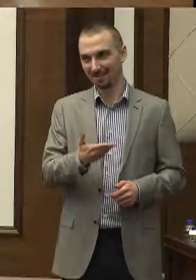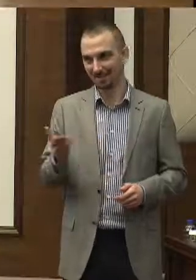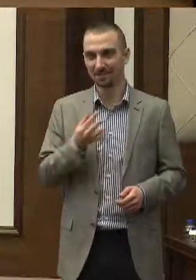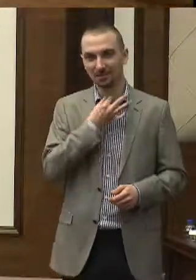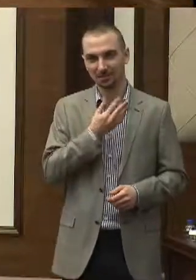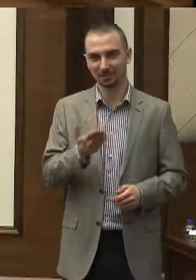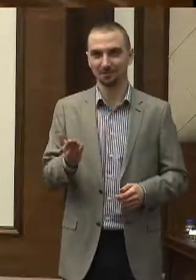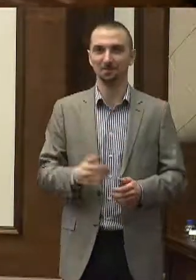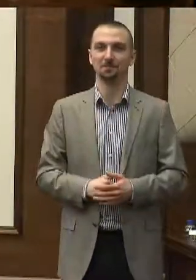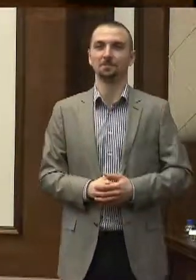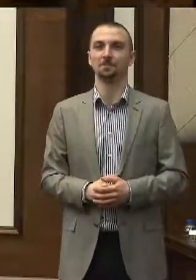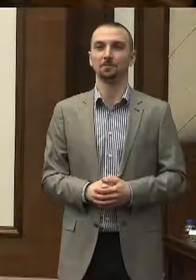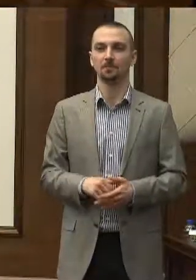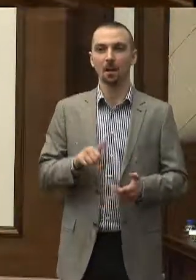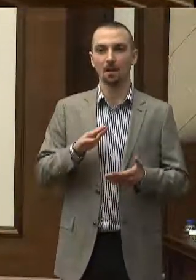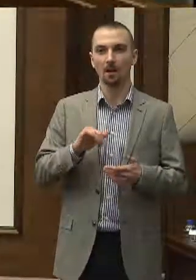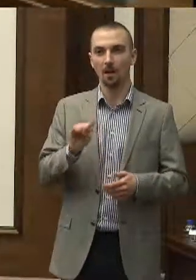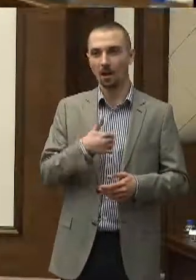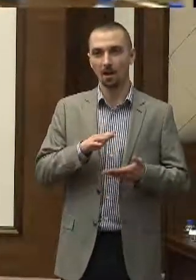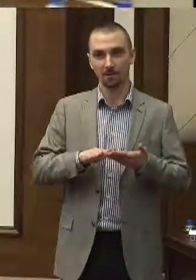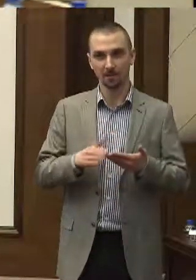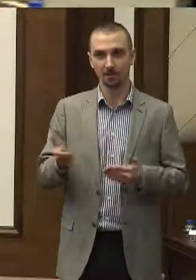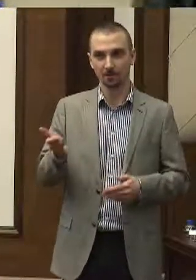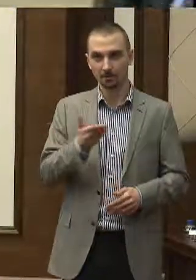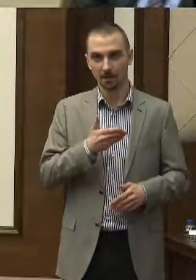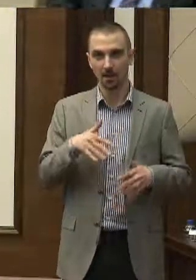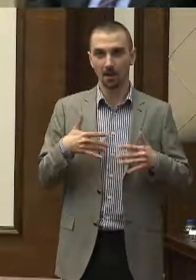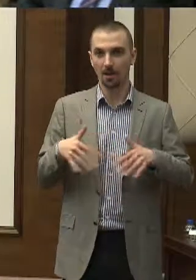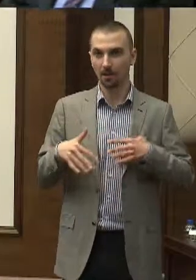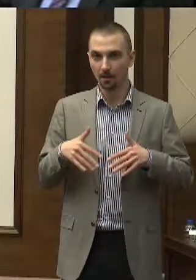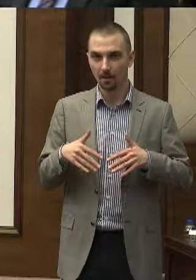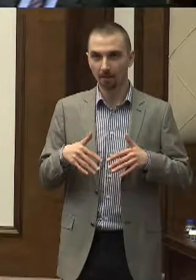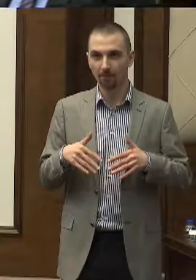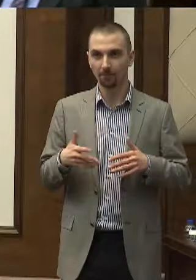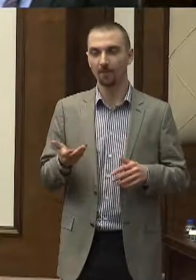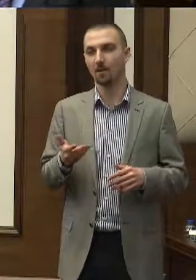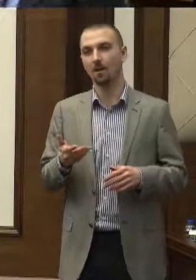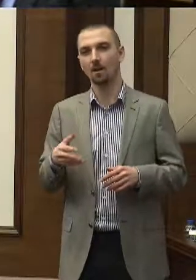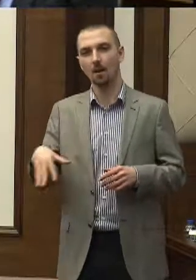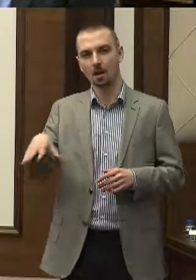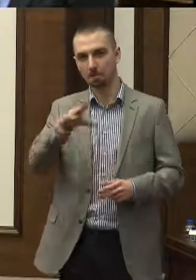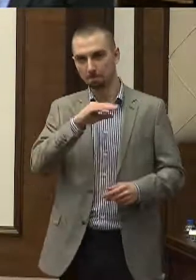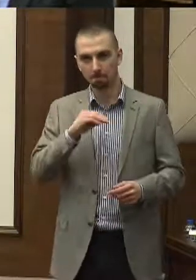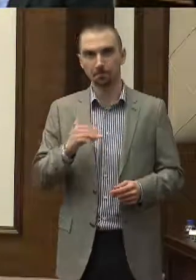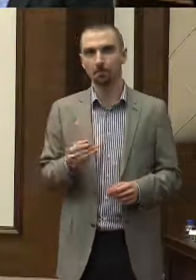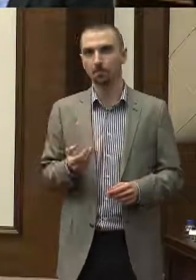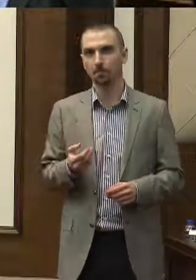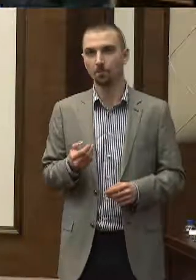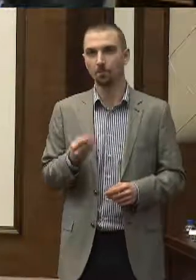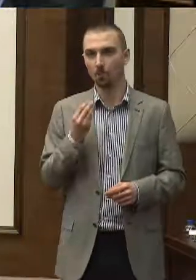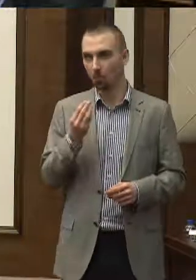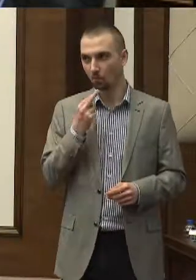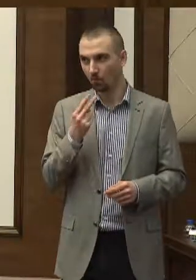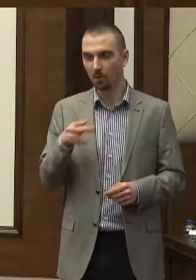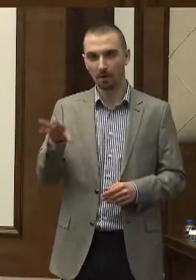olasınız. Değerli arkadaşlar, engelli veya dezavantajlı vatandaşlarımızla ilgili güzel konuşmalarınızdan